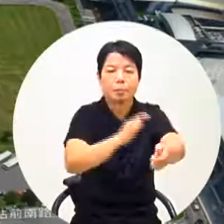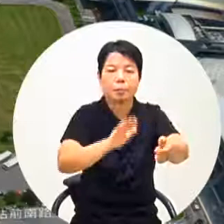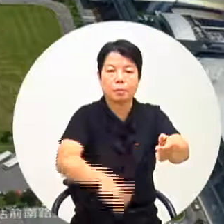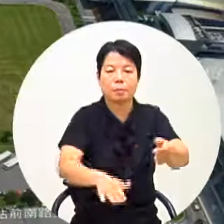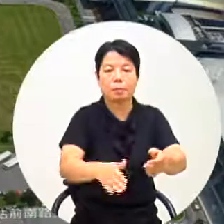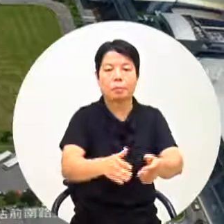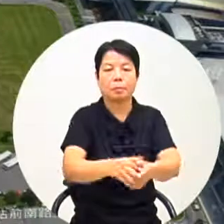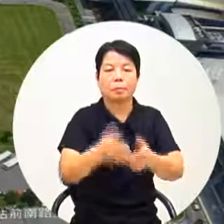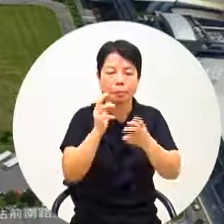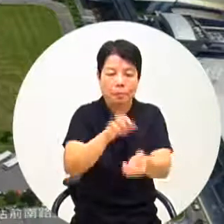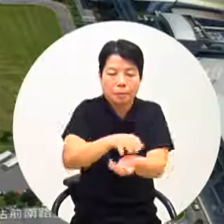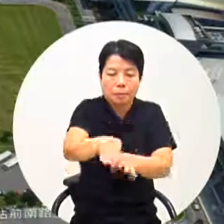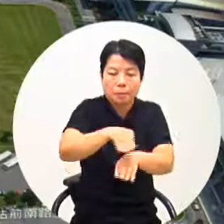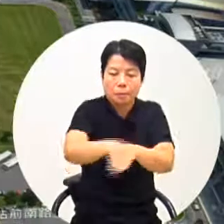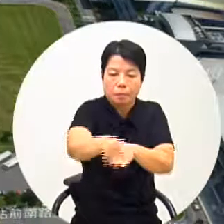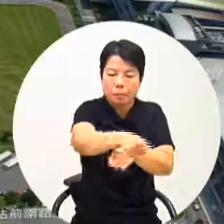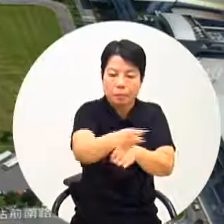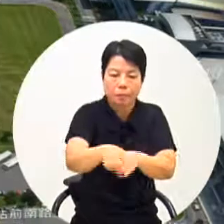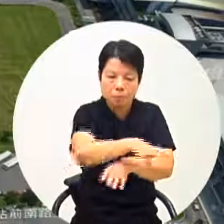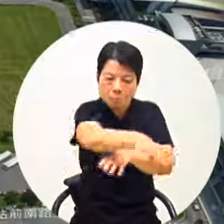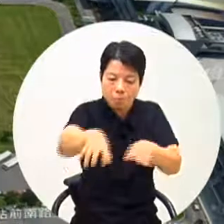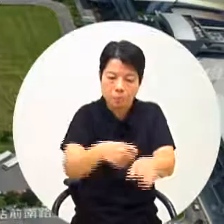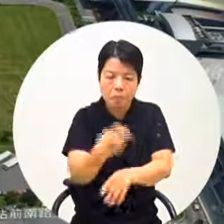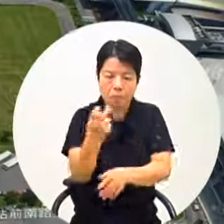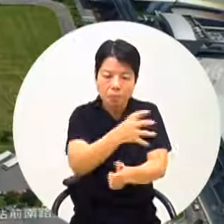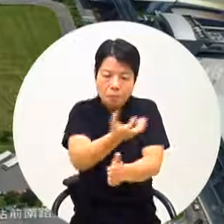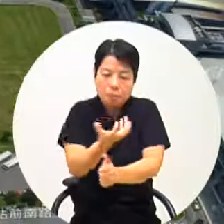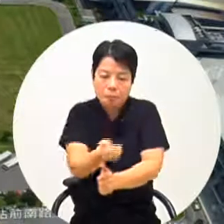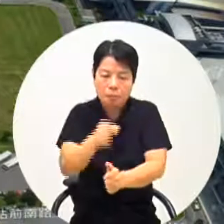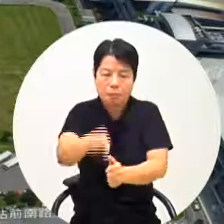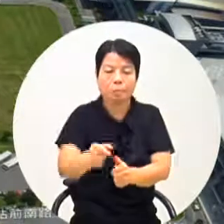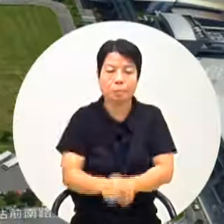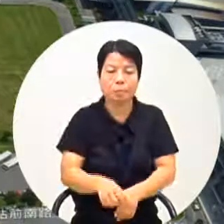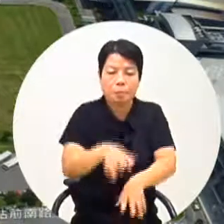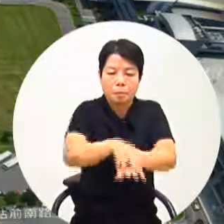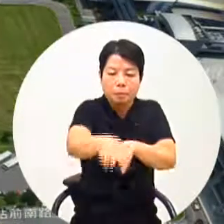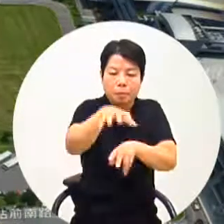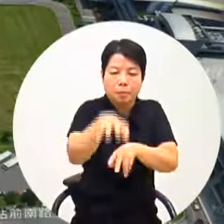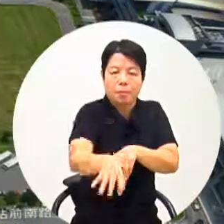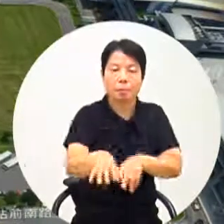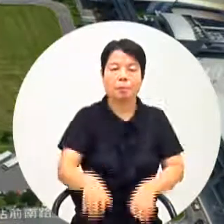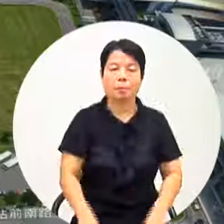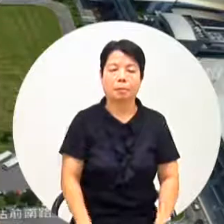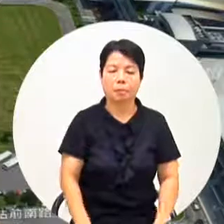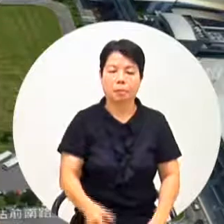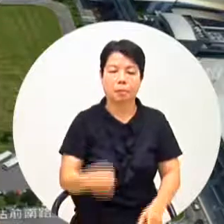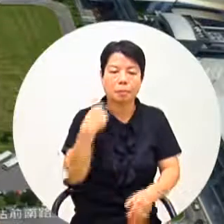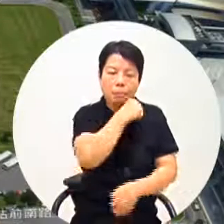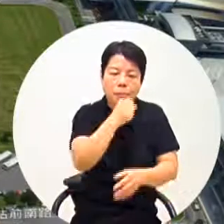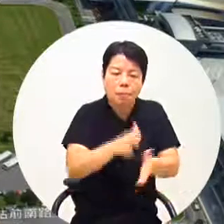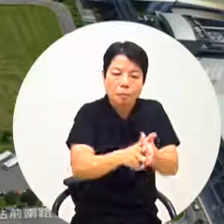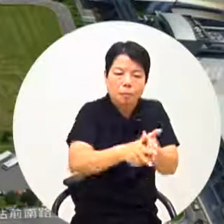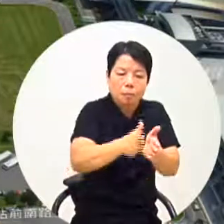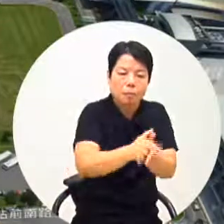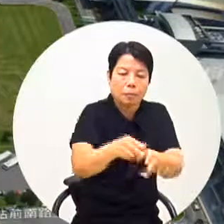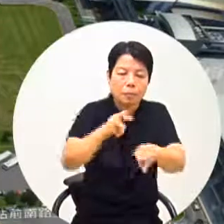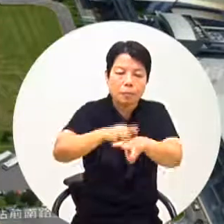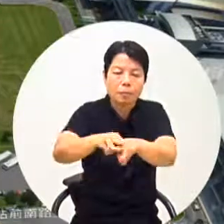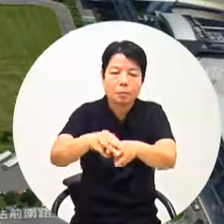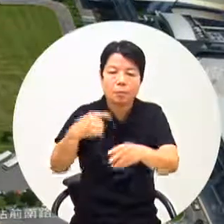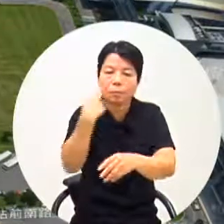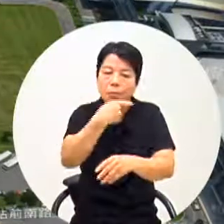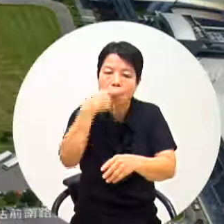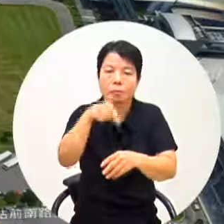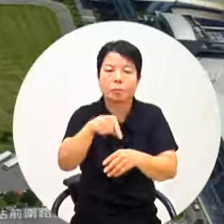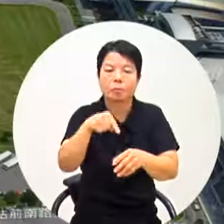个管制啊，就在我们的高铁站的这个台铁的部分的出入口，那也是呢我